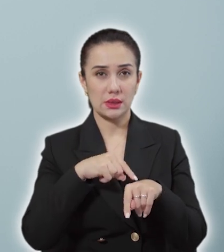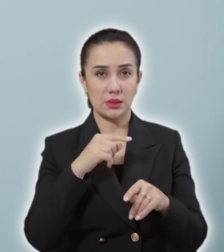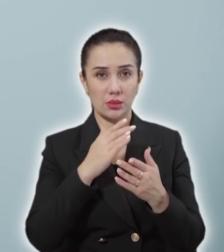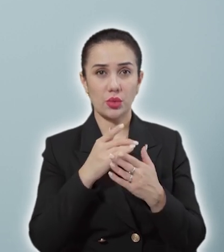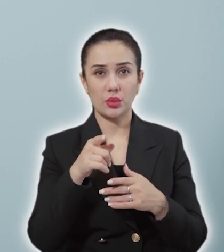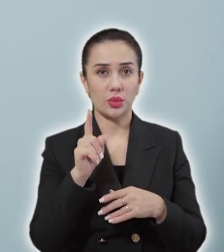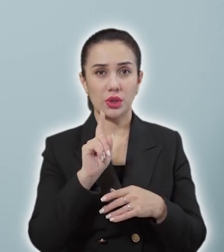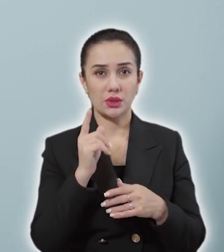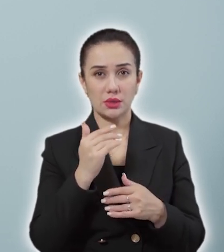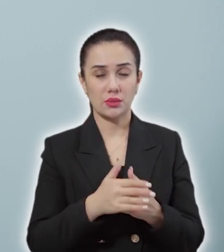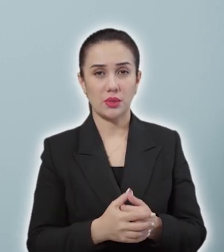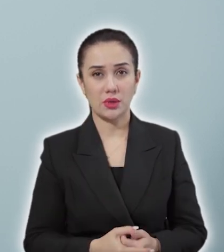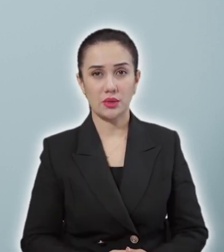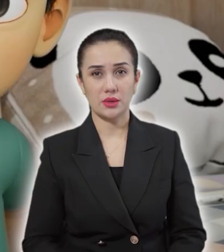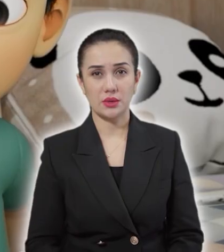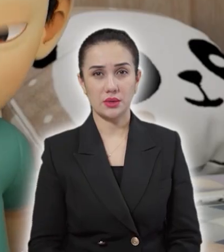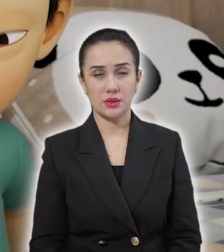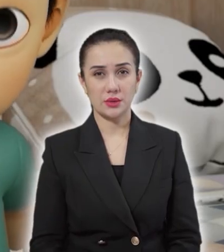sezaman. U narsa nima?